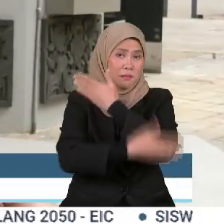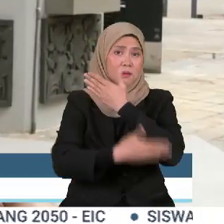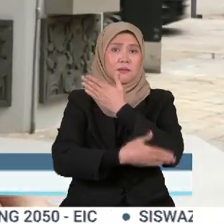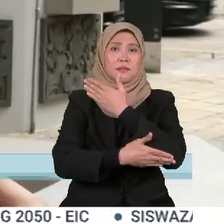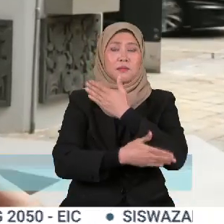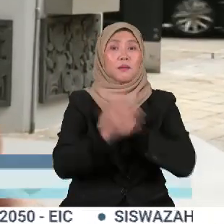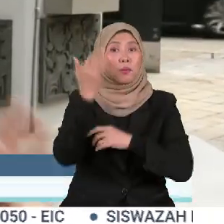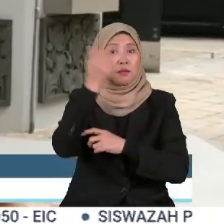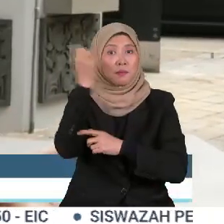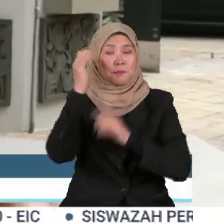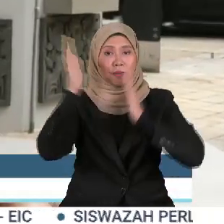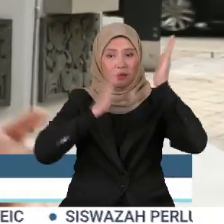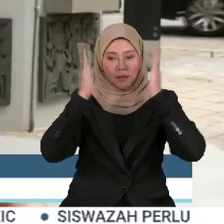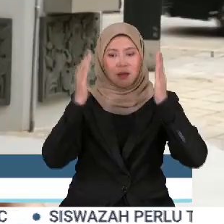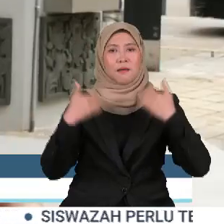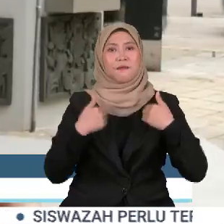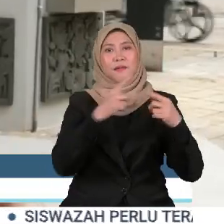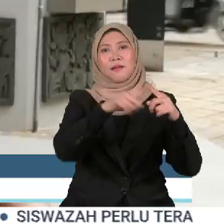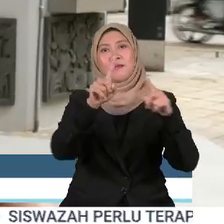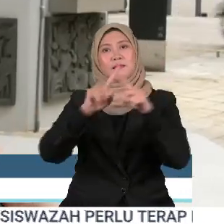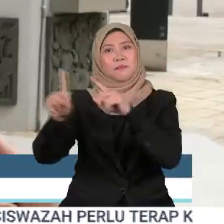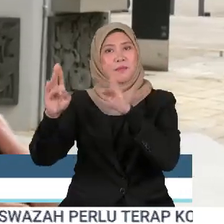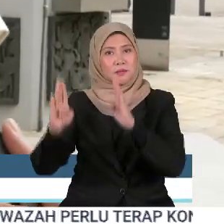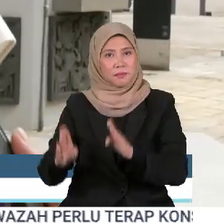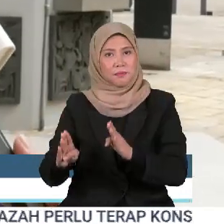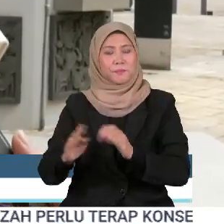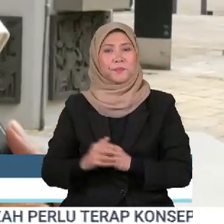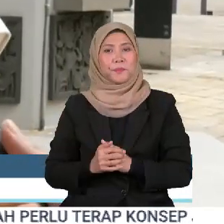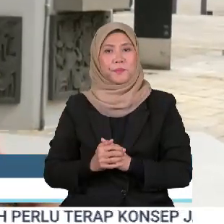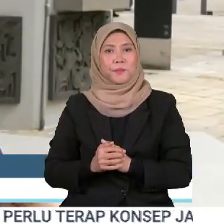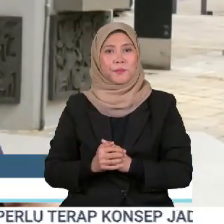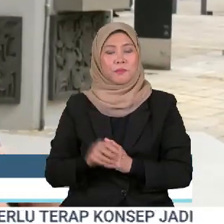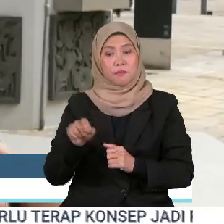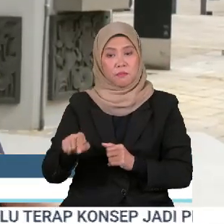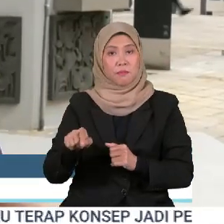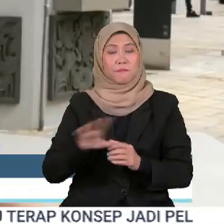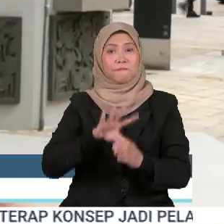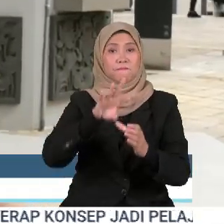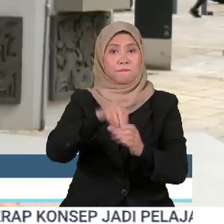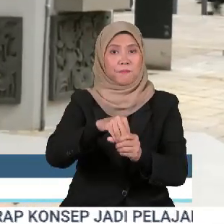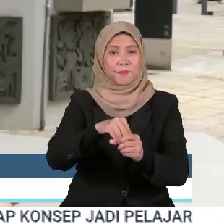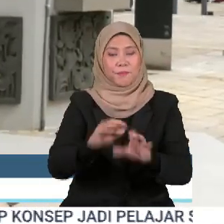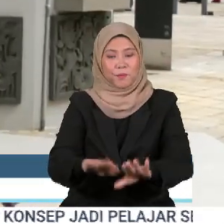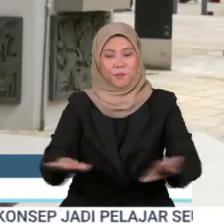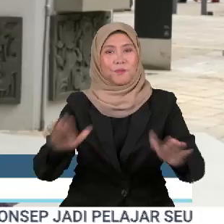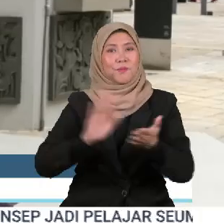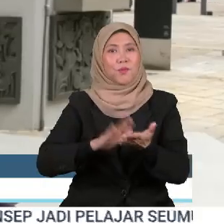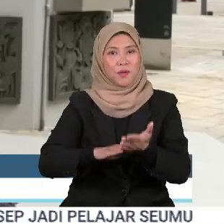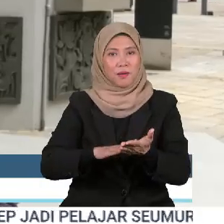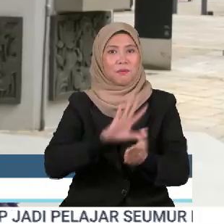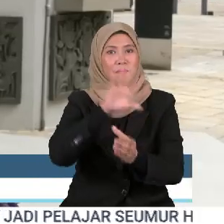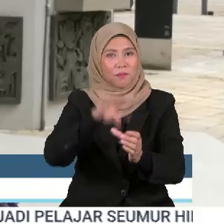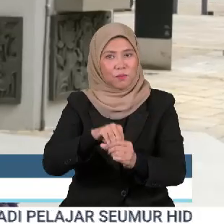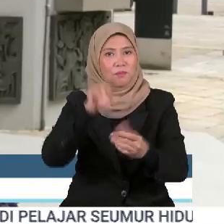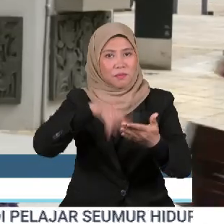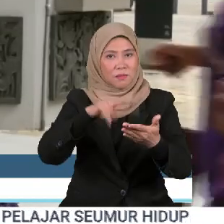sendiri, penduduknya adalah berbilang mangsa. Jadi bila perkara ini diterapkan contohnya kepada budak-budak sekolah,